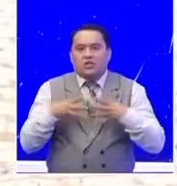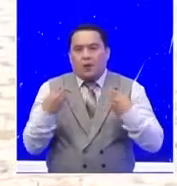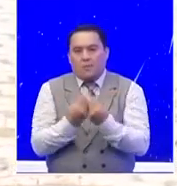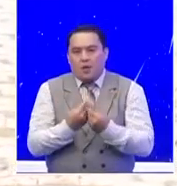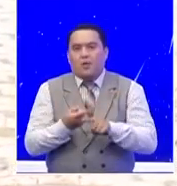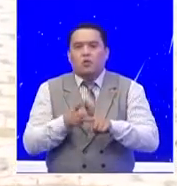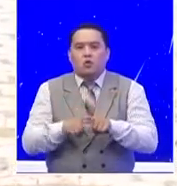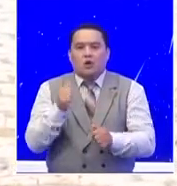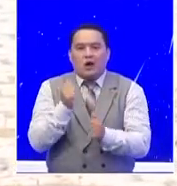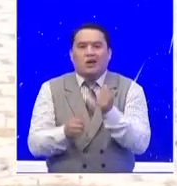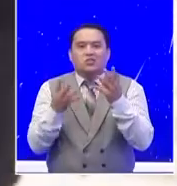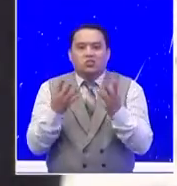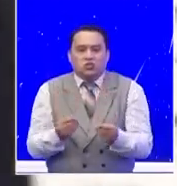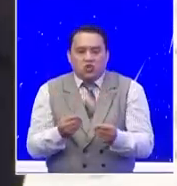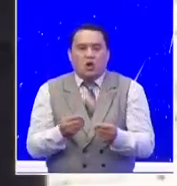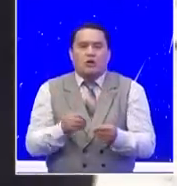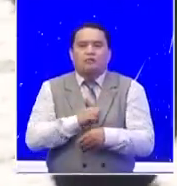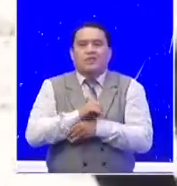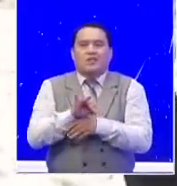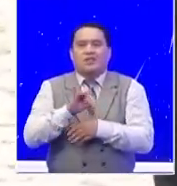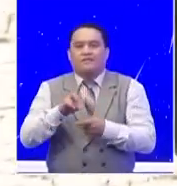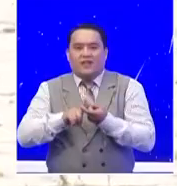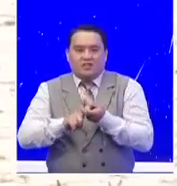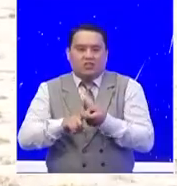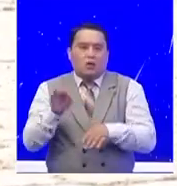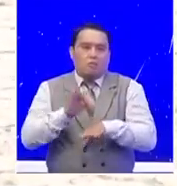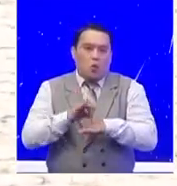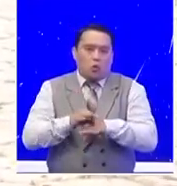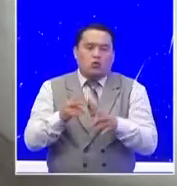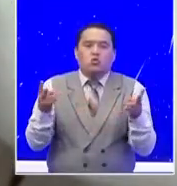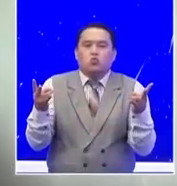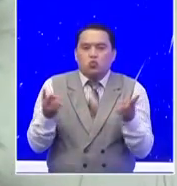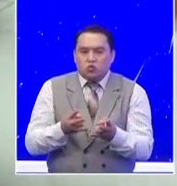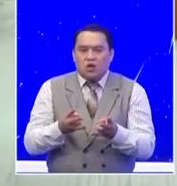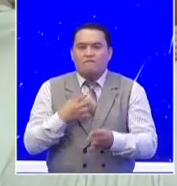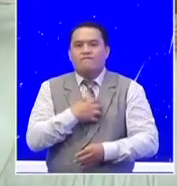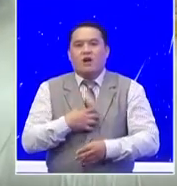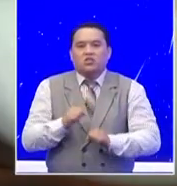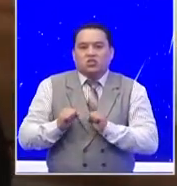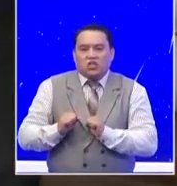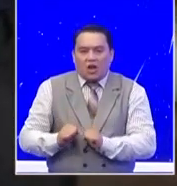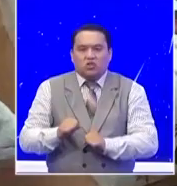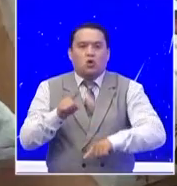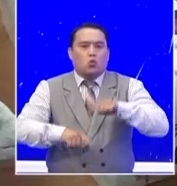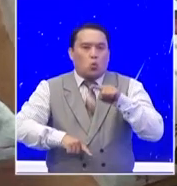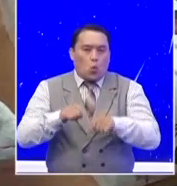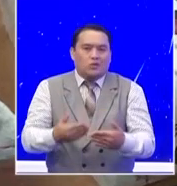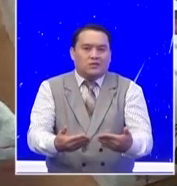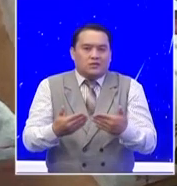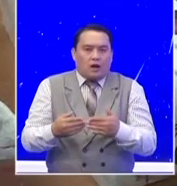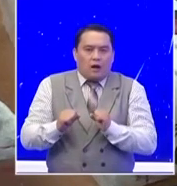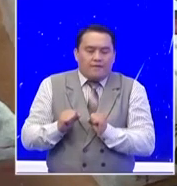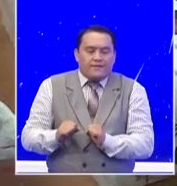все потому, что каждый день они борются с коронавирусной инфекцией. Такие меры крайне необходимы. Важно защитить своих близких и предотвратить